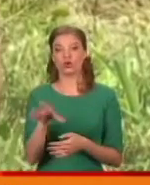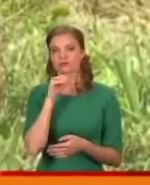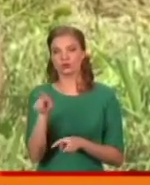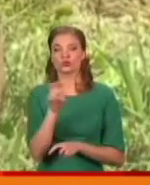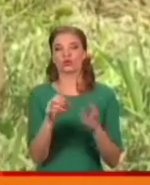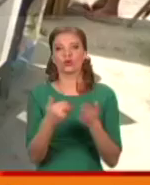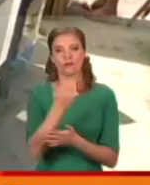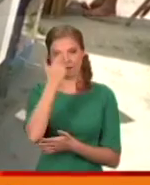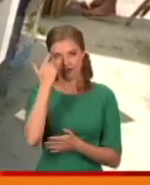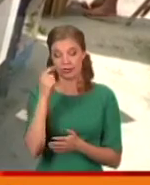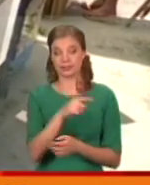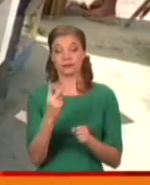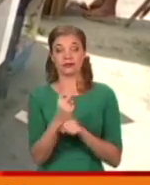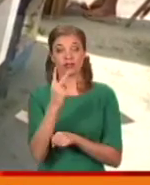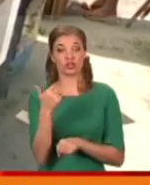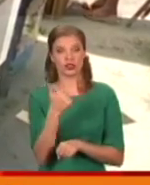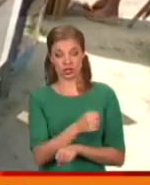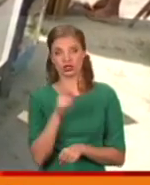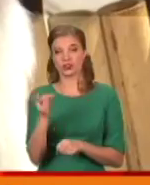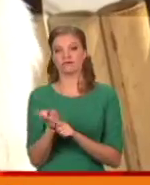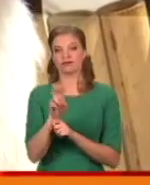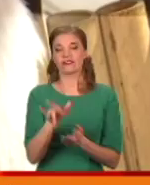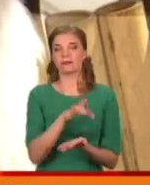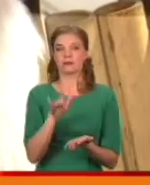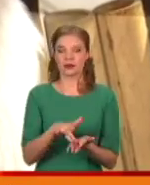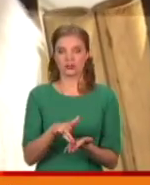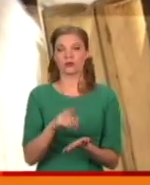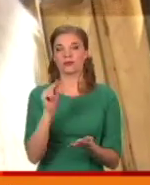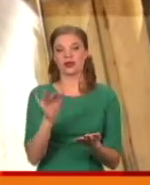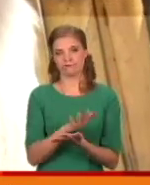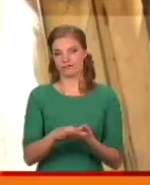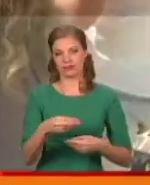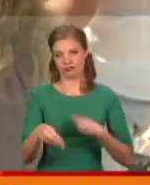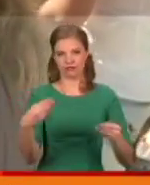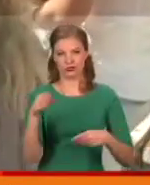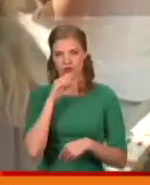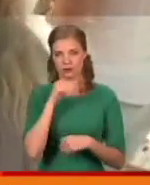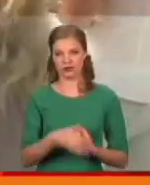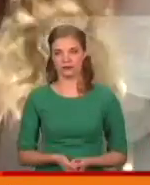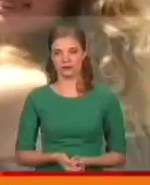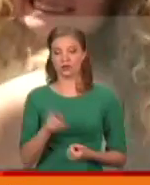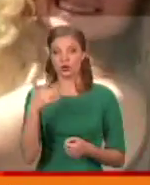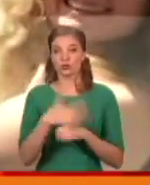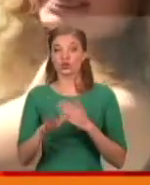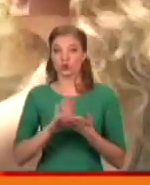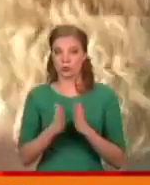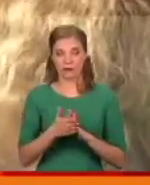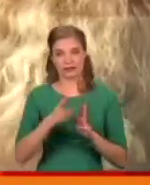шукають нових власників. Двічі на тиждень волонтери виходять у місто та задарма роздають звіряток. Ми вже домовилися?